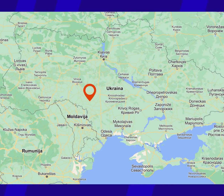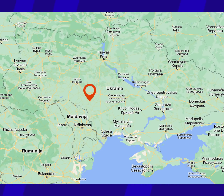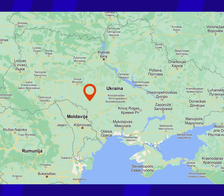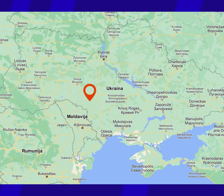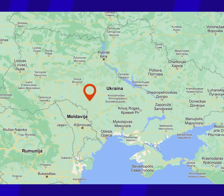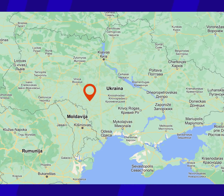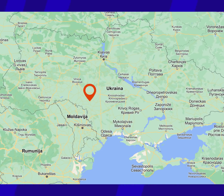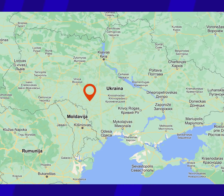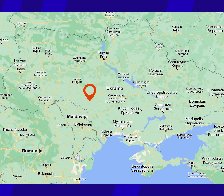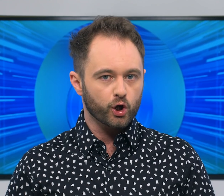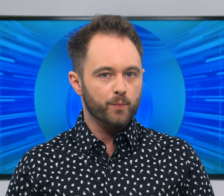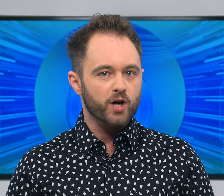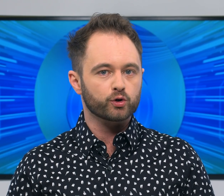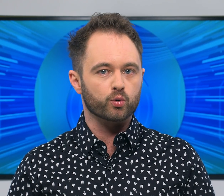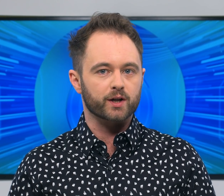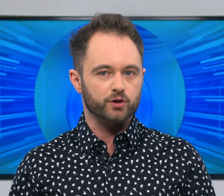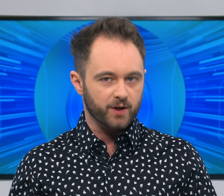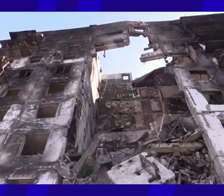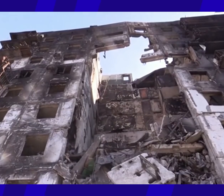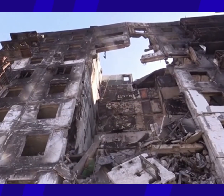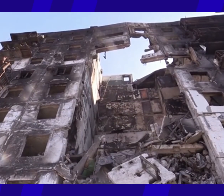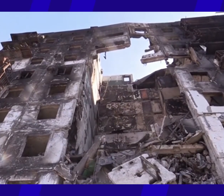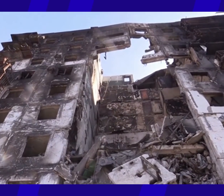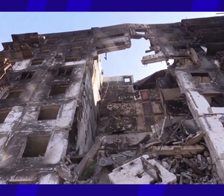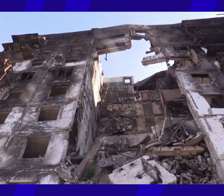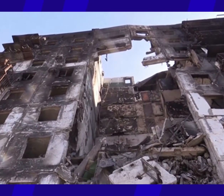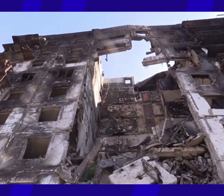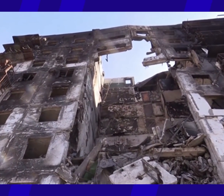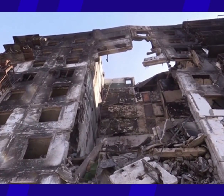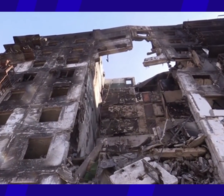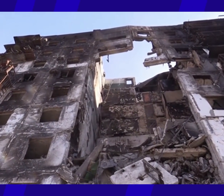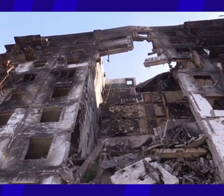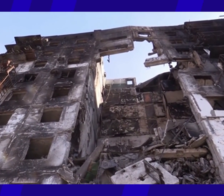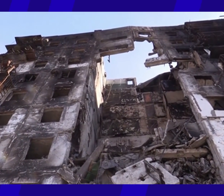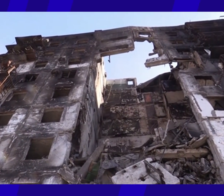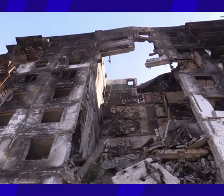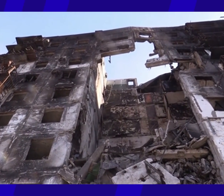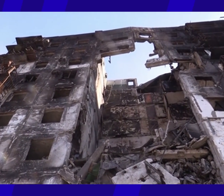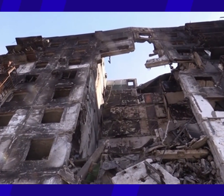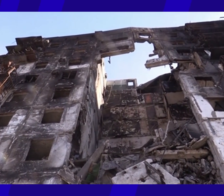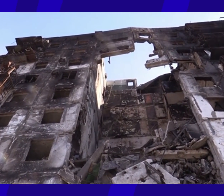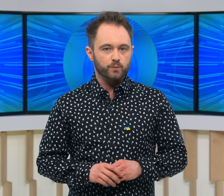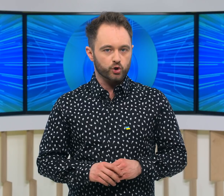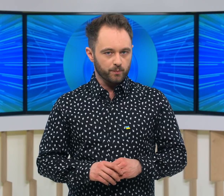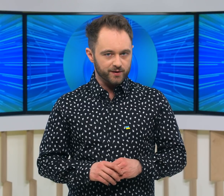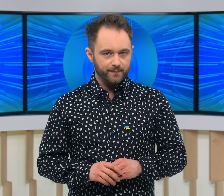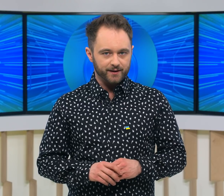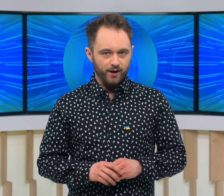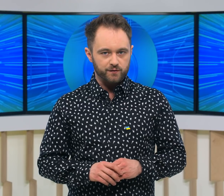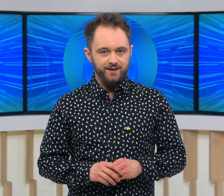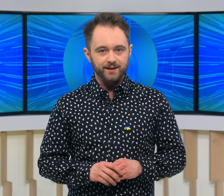padarė Trostianice. Rusai toliau apšaudo Ukrainos miestus, civilius gyventojus ir daugiabučius namus. Naujausiomis